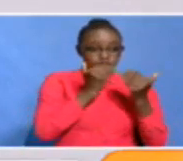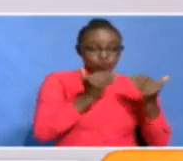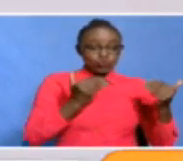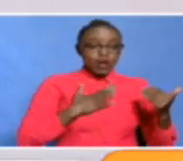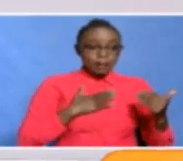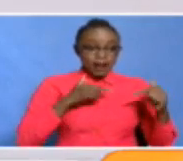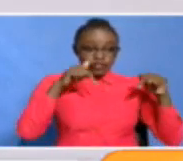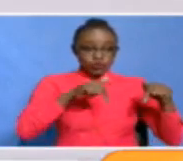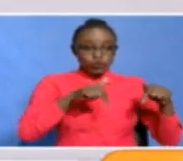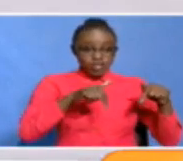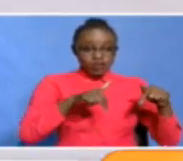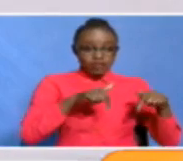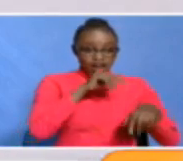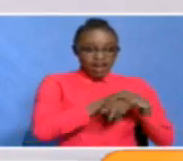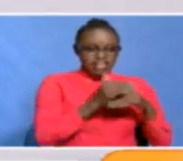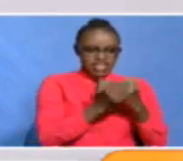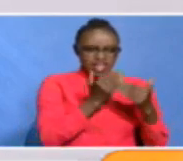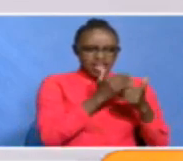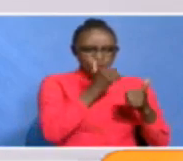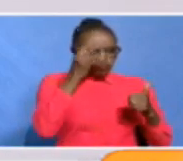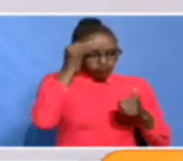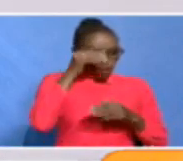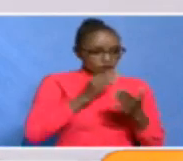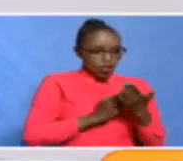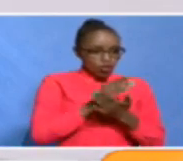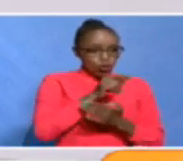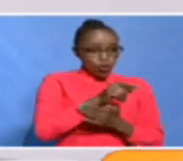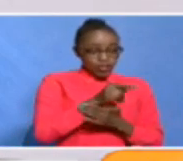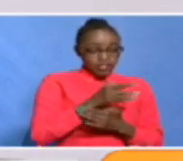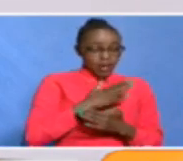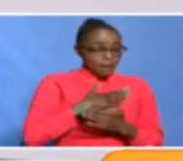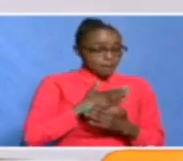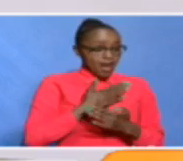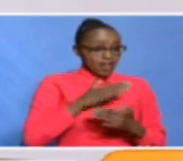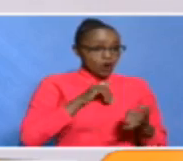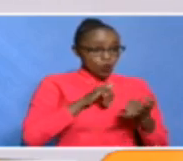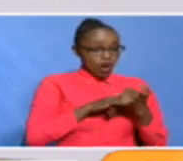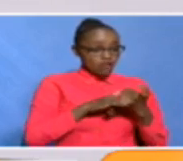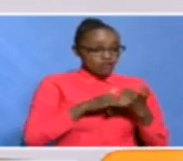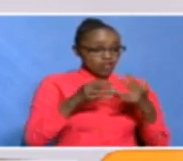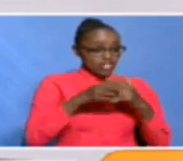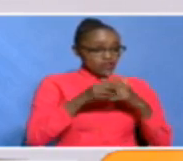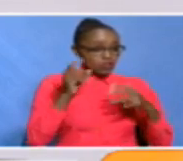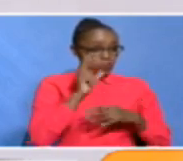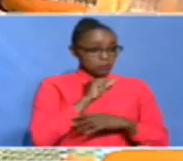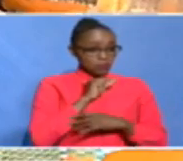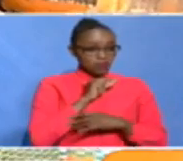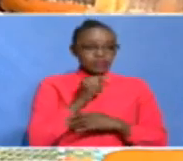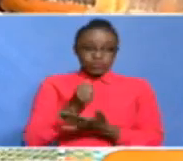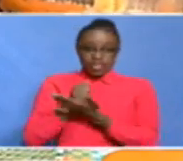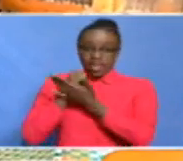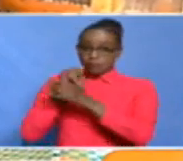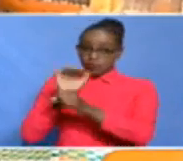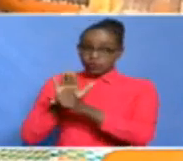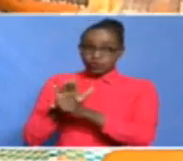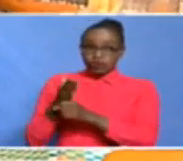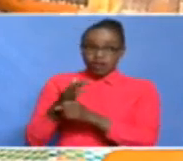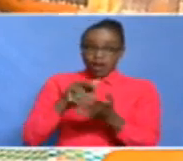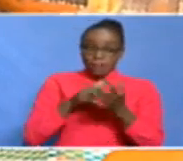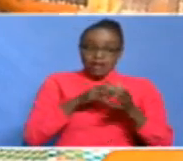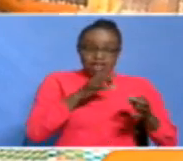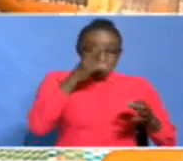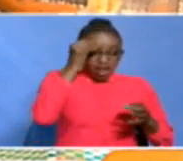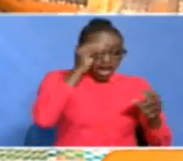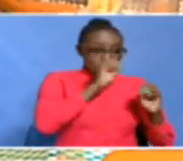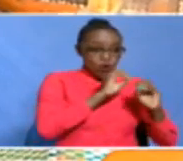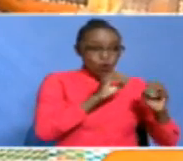leo wamepata malezi na masomo kupitia yule mtalaka wangu. Sasa si unaona pia, si alisaidia wale watoto. Kwa tumaanisha kwamba kama